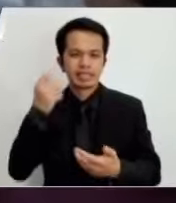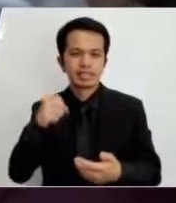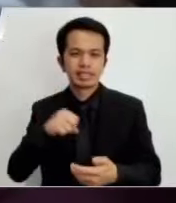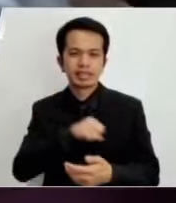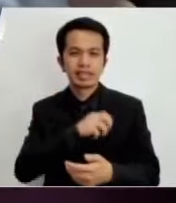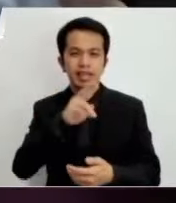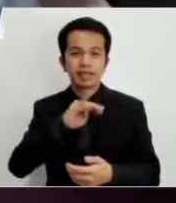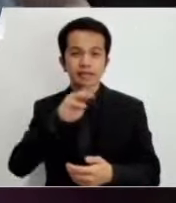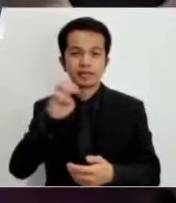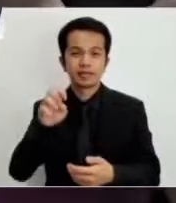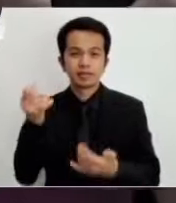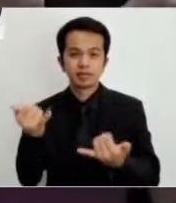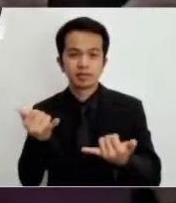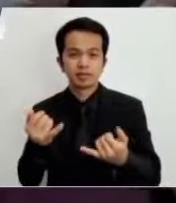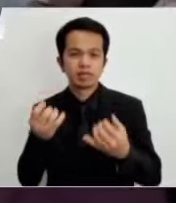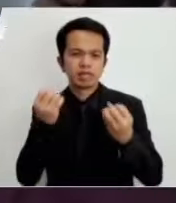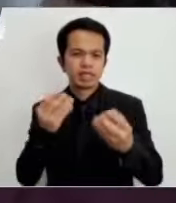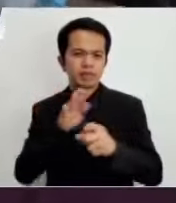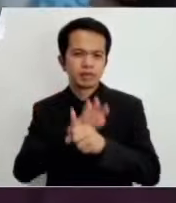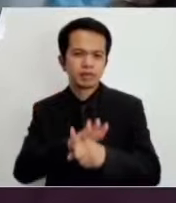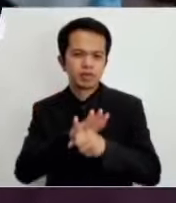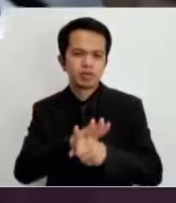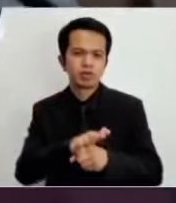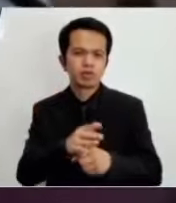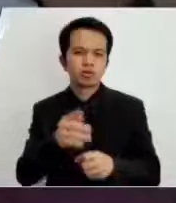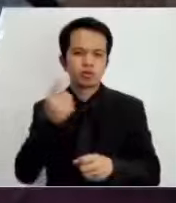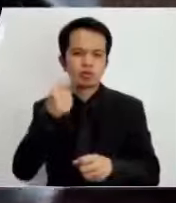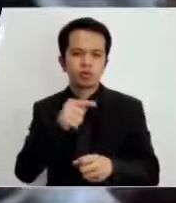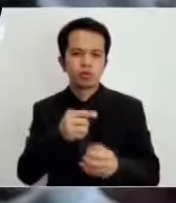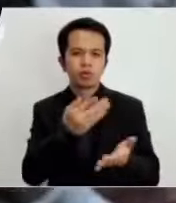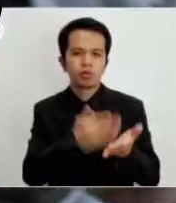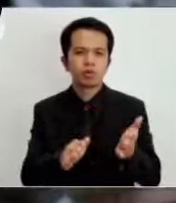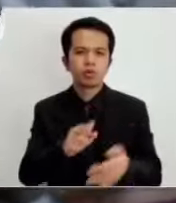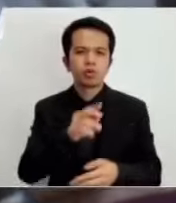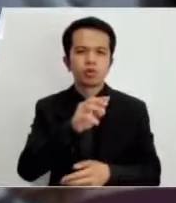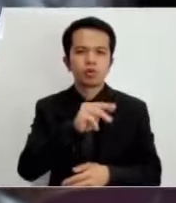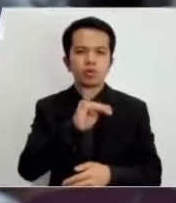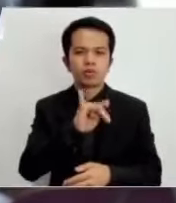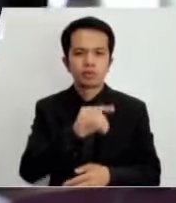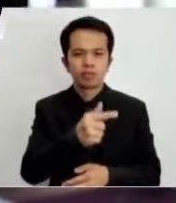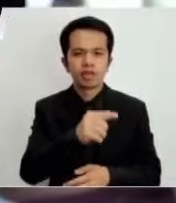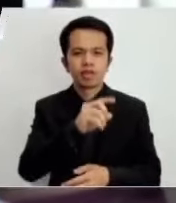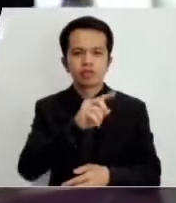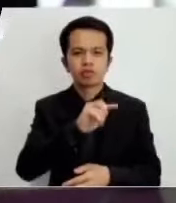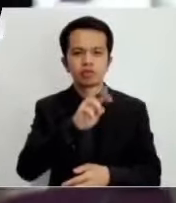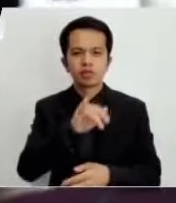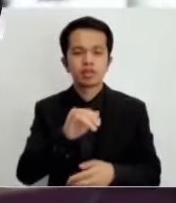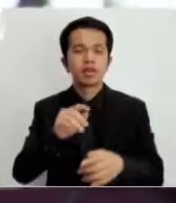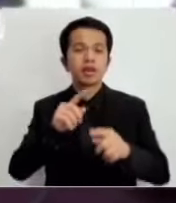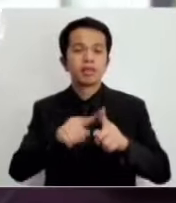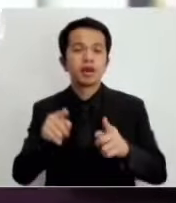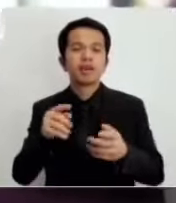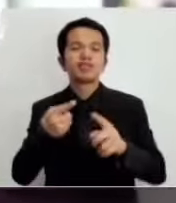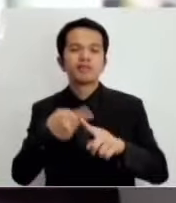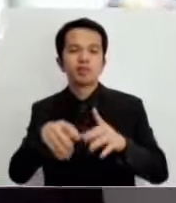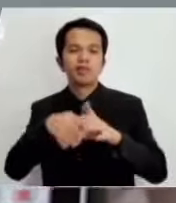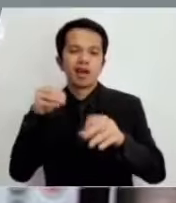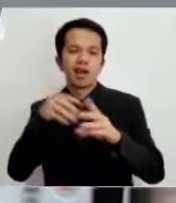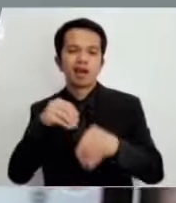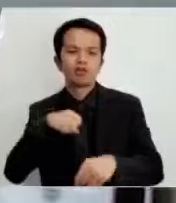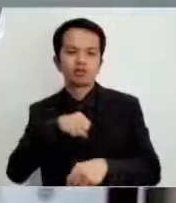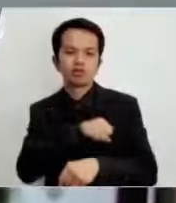lot of pressure to change Mig Zubiri. But it's all coming from outside the Senate, not within the